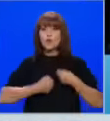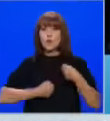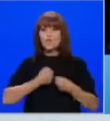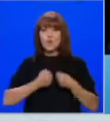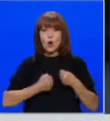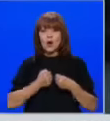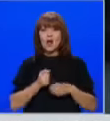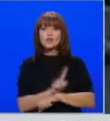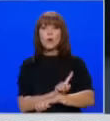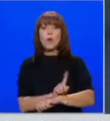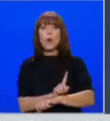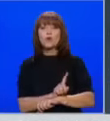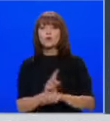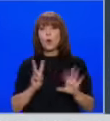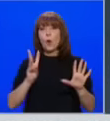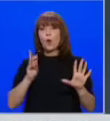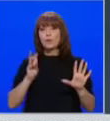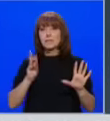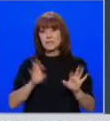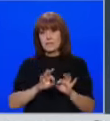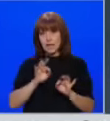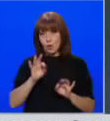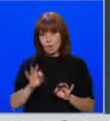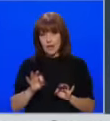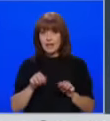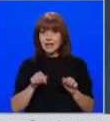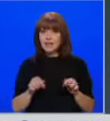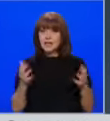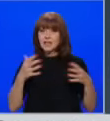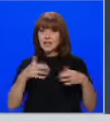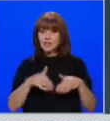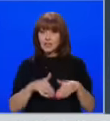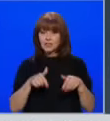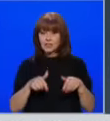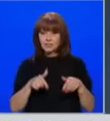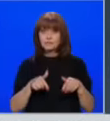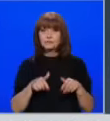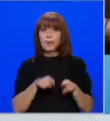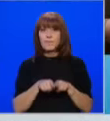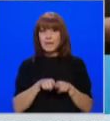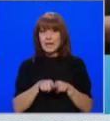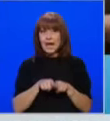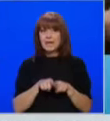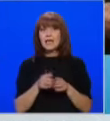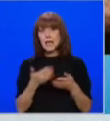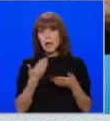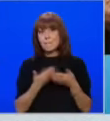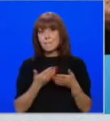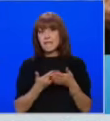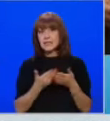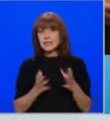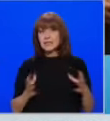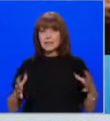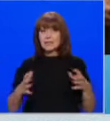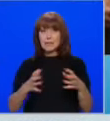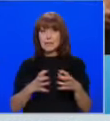със скорост около 80 км в час. Тази вечер тук се събраха близки приятели на опечеленото семейство.